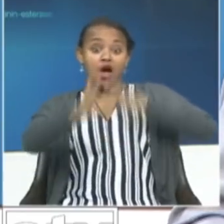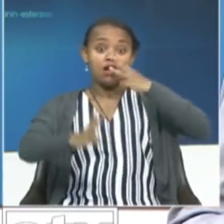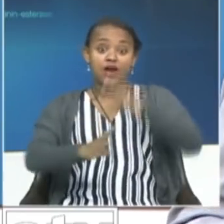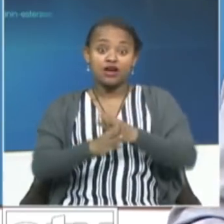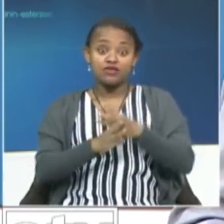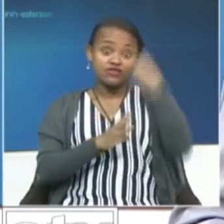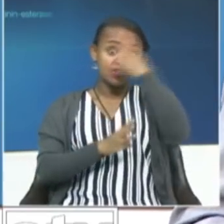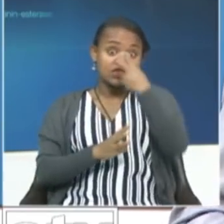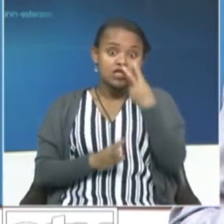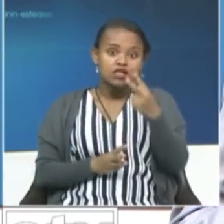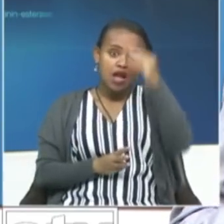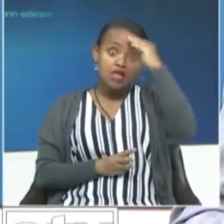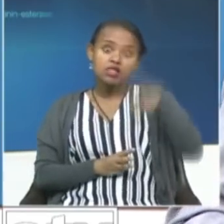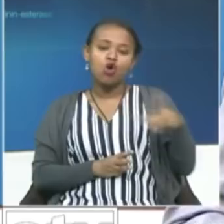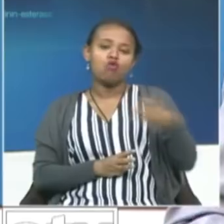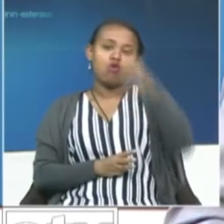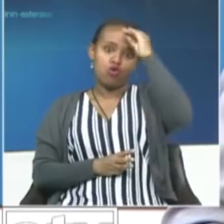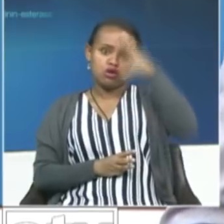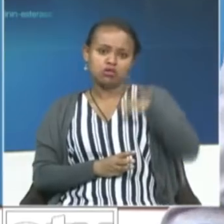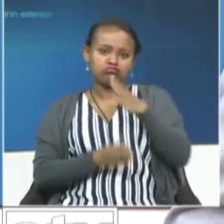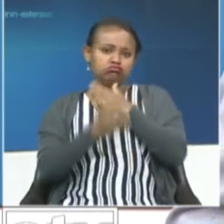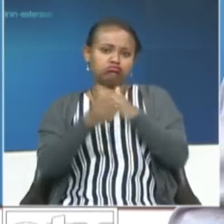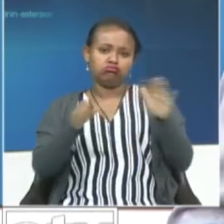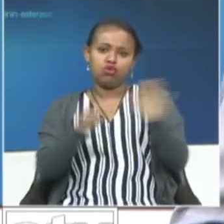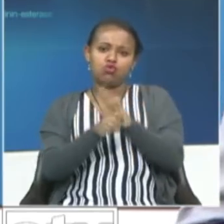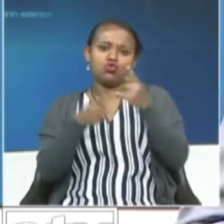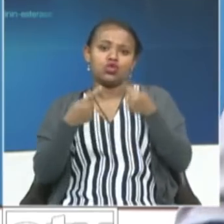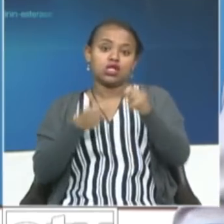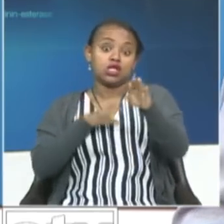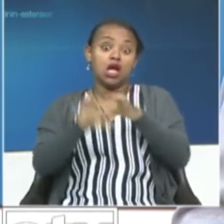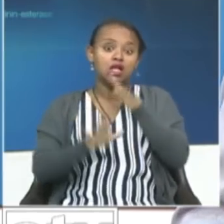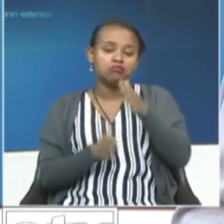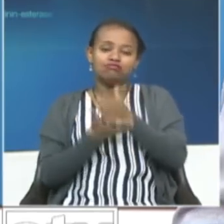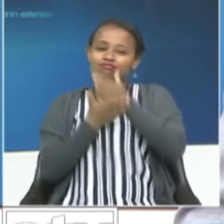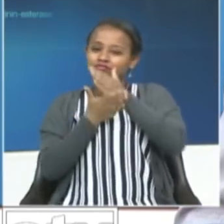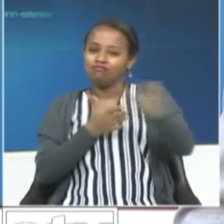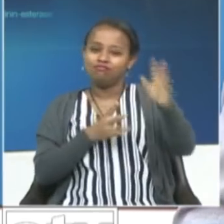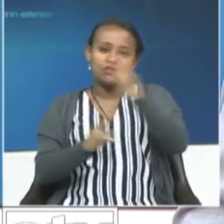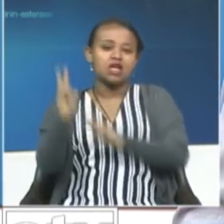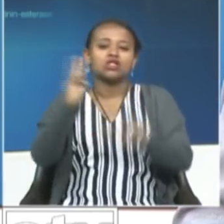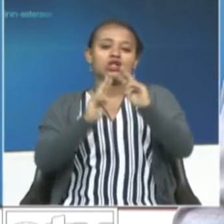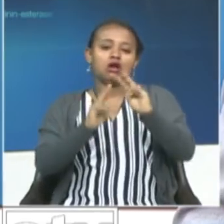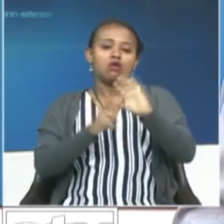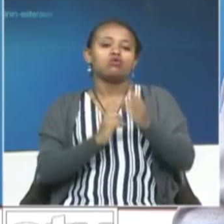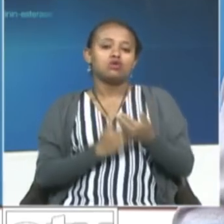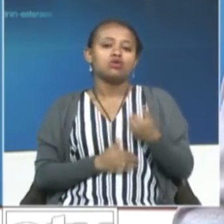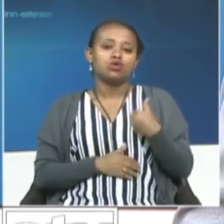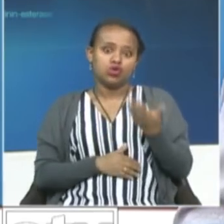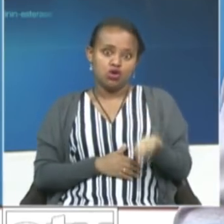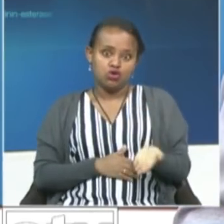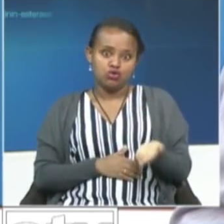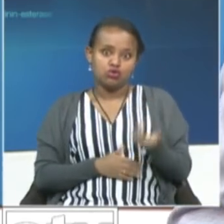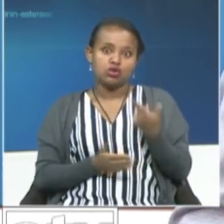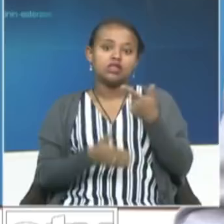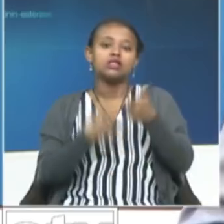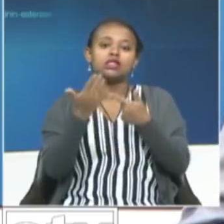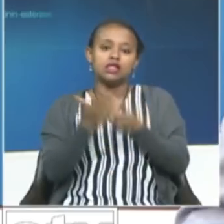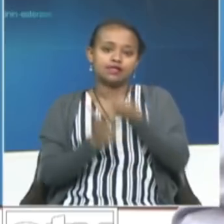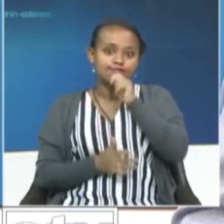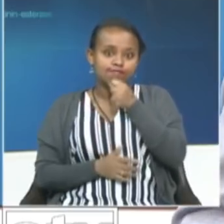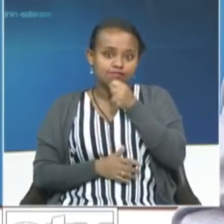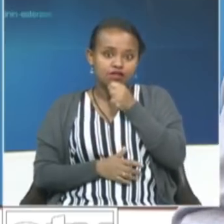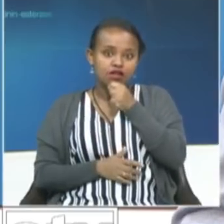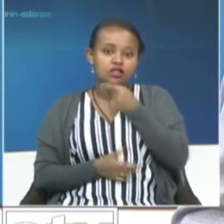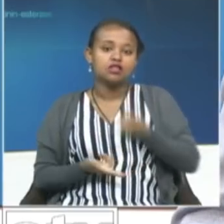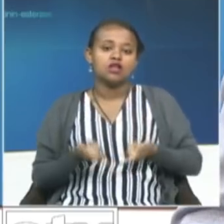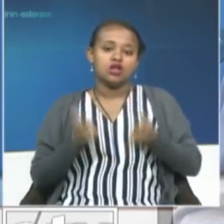ስናይ ሰው በሆነ ሰው በሙሉ ጥረት ካልተደረገ ለማስወገድ አስቸጋሪ ሁኔታዎች አሉት። ስለዚህ እስከዚህ ጊዜ መታገስ